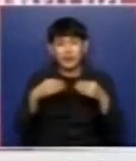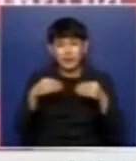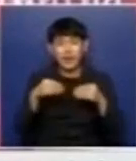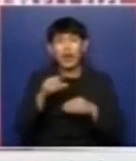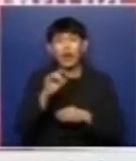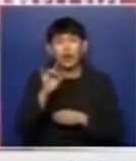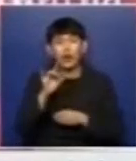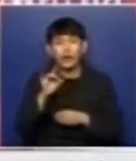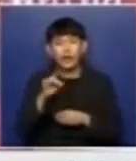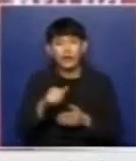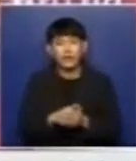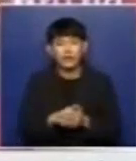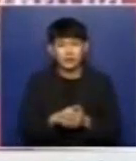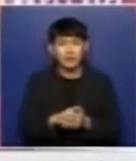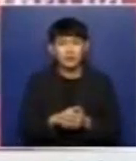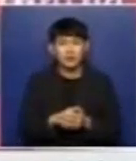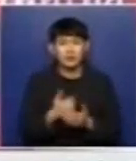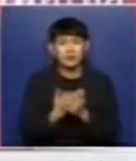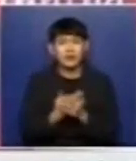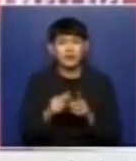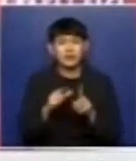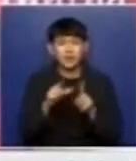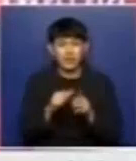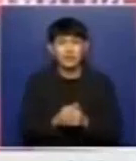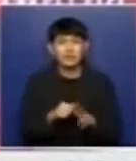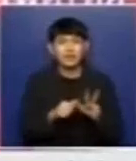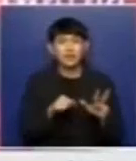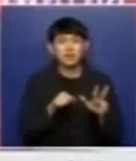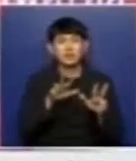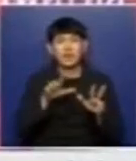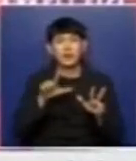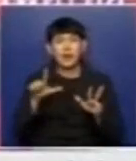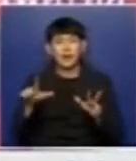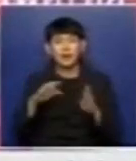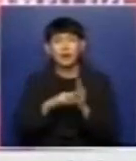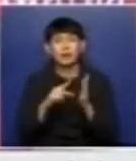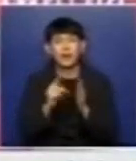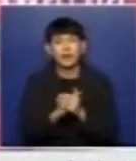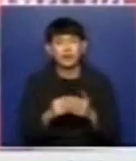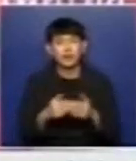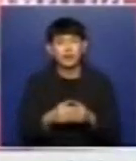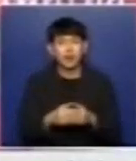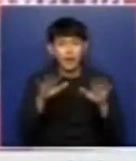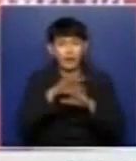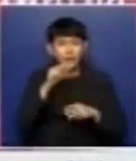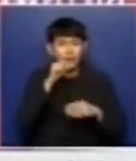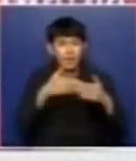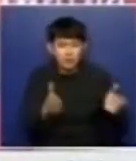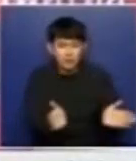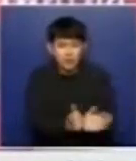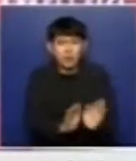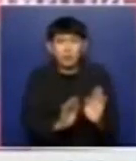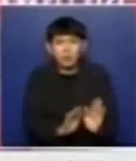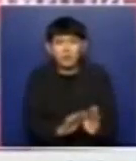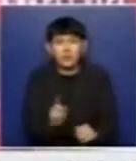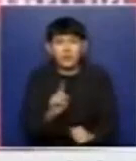าวๆ1ล้านบาท 3.3 ล้านล้านก็เหมือนกับองค์ขาวๆตั้งแต่จังหวัดอุบ